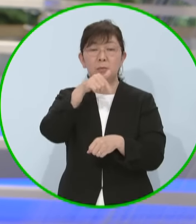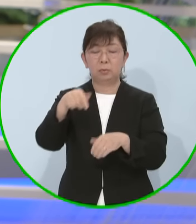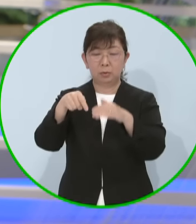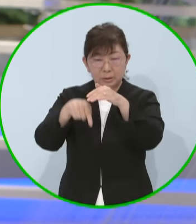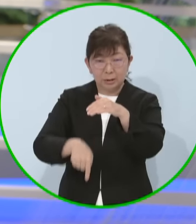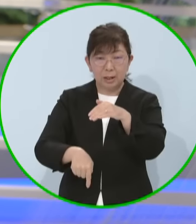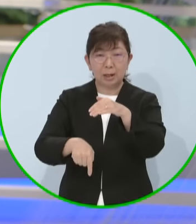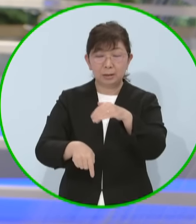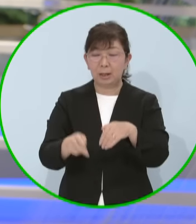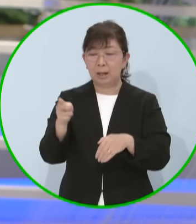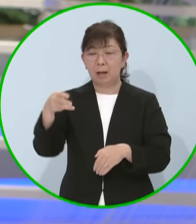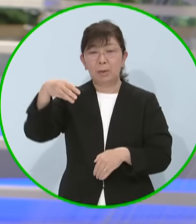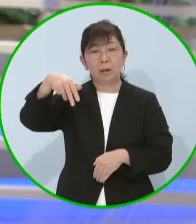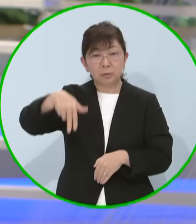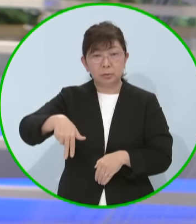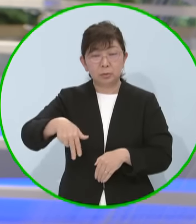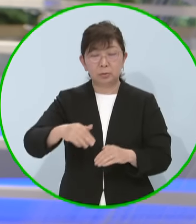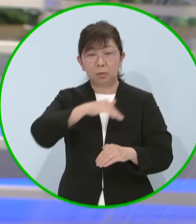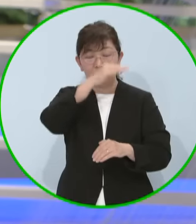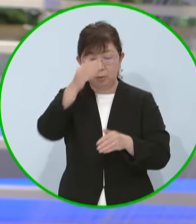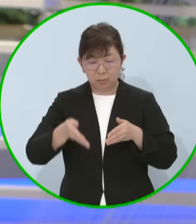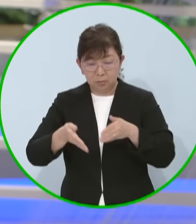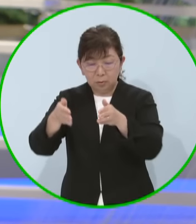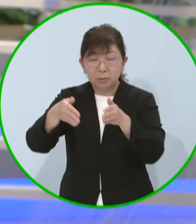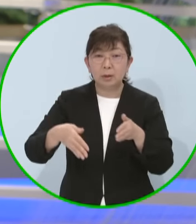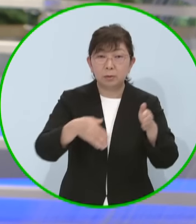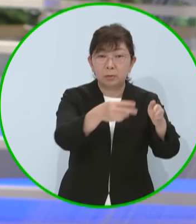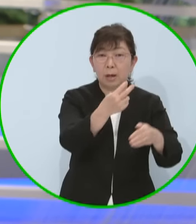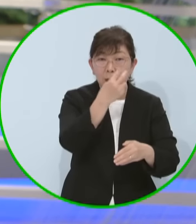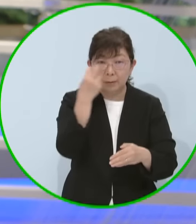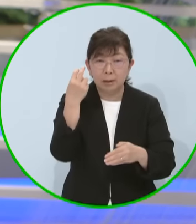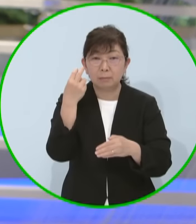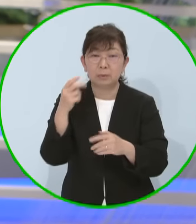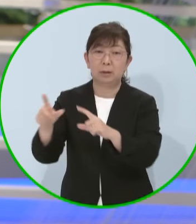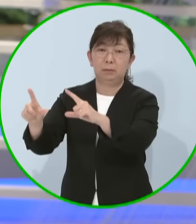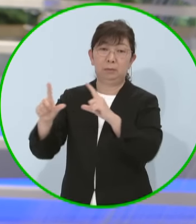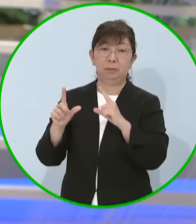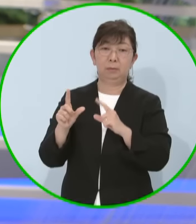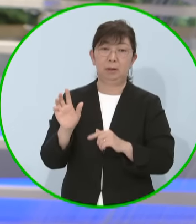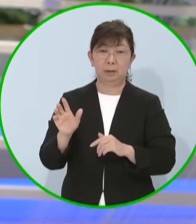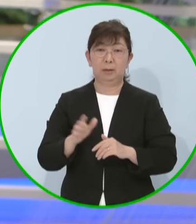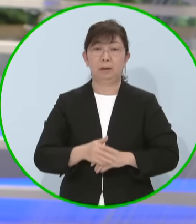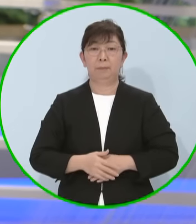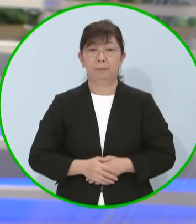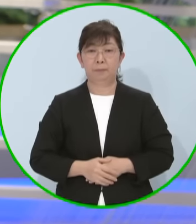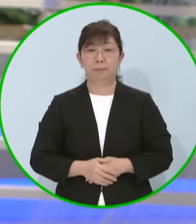イスラム組織ハマスのトンネル網を発見したとの声明を出しまし